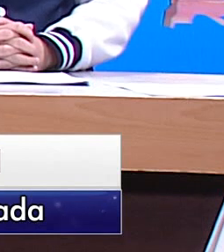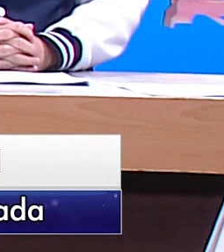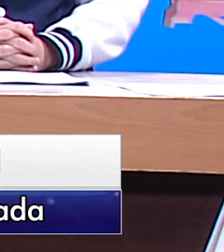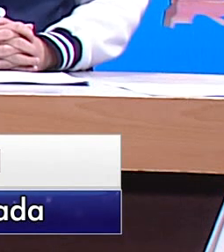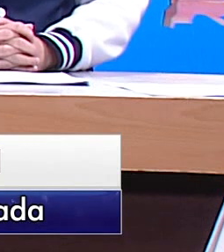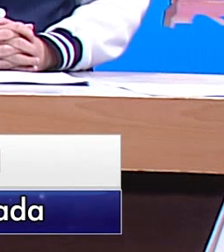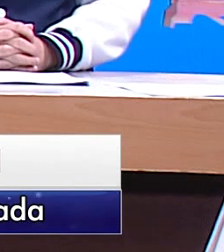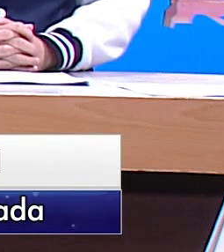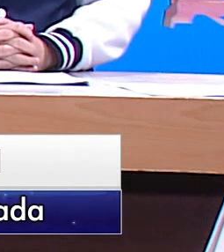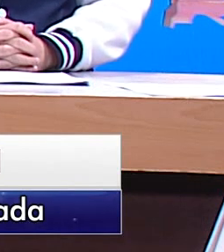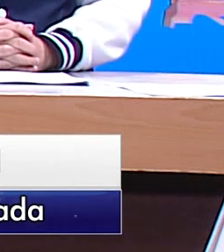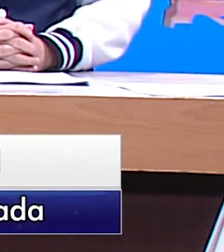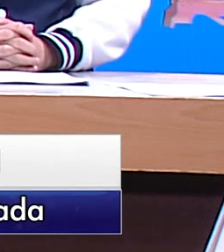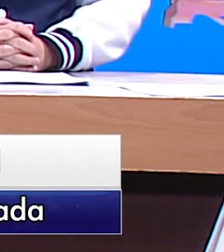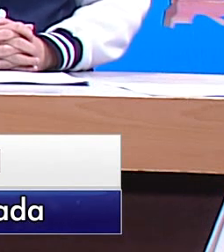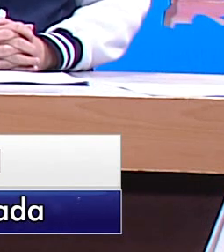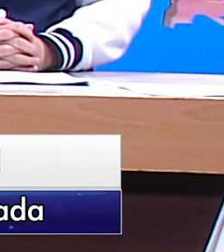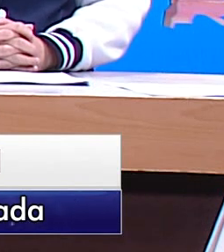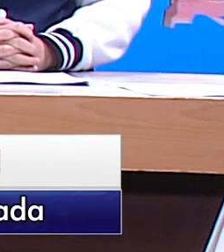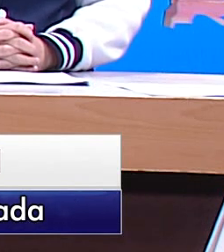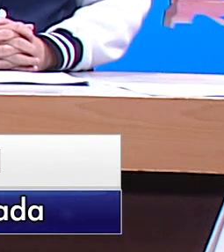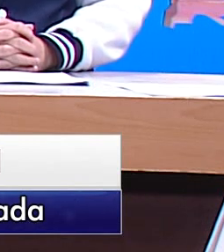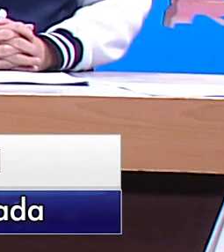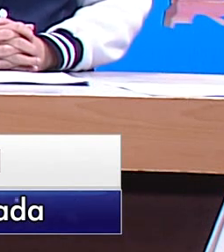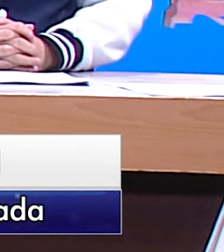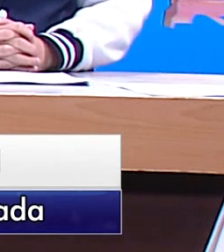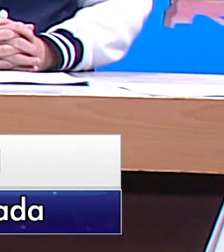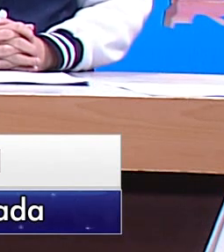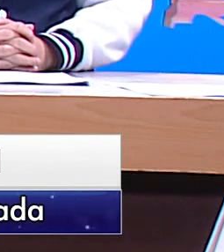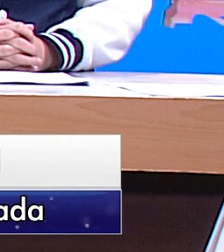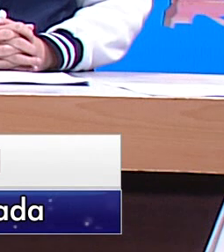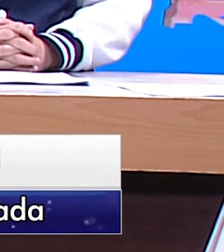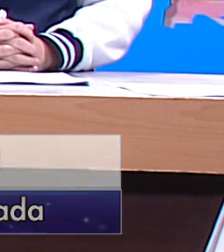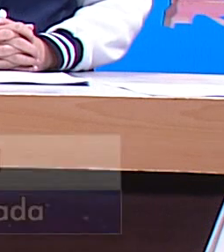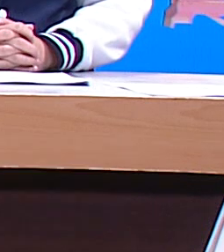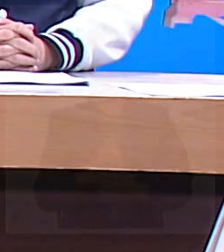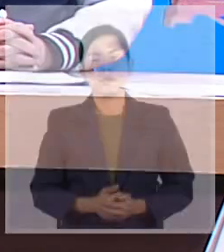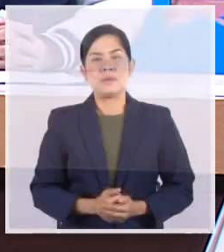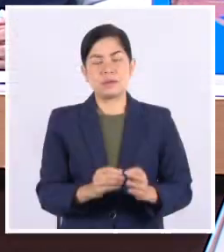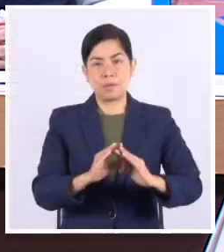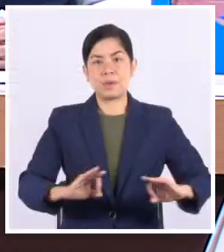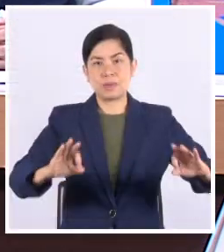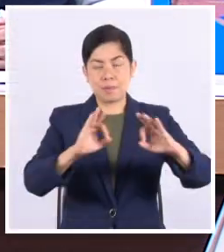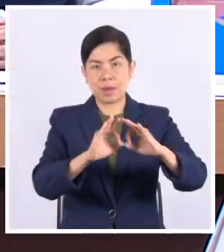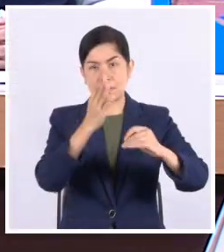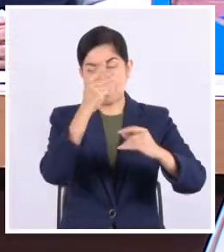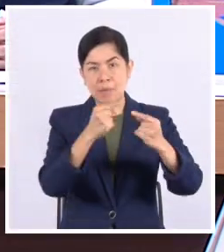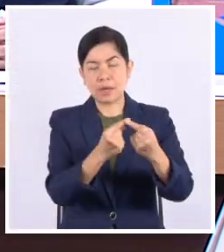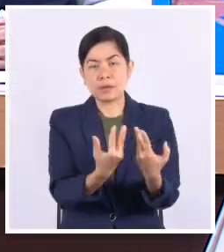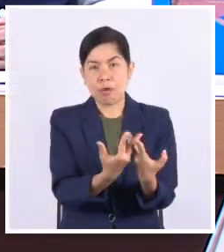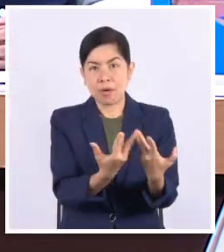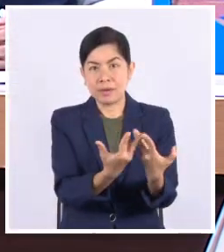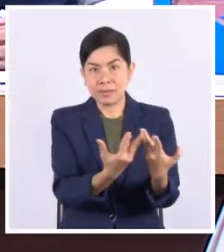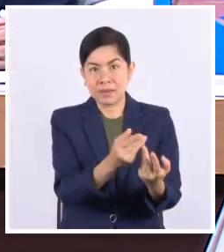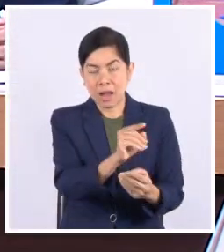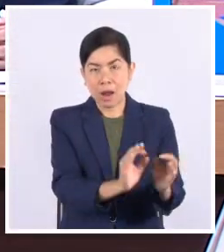ก็มีเหตุการณ์เผาหญ้าเกิดขึ้นหลายคนเผาหญ้าเป็นข่าวด้วยหรือ แต่มันเป็นประเด็นสำคัญตรงที่ว่าเผาหญ้าแล้วเขาก็กลัวว่ามันจะวอดวายเข้ามาในบ้